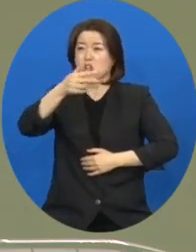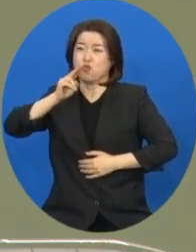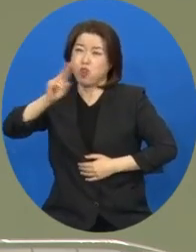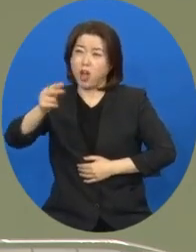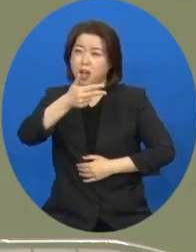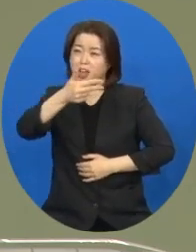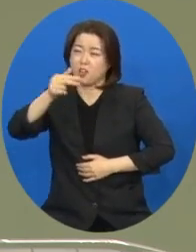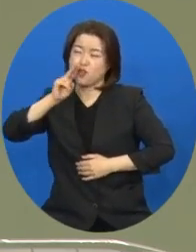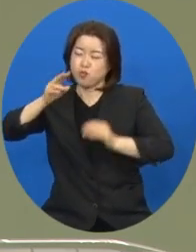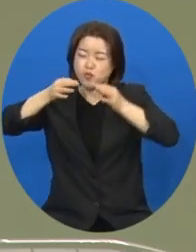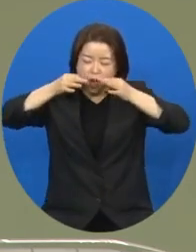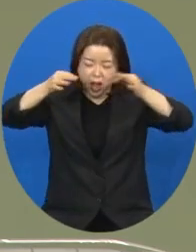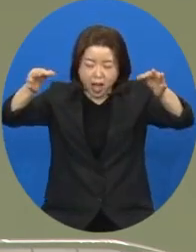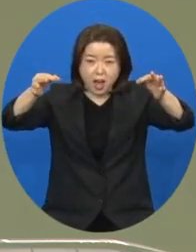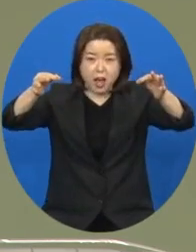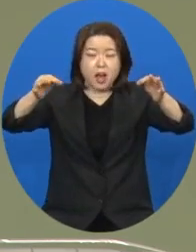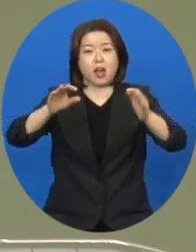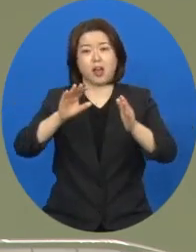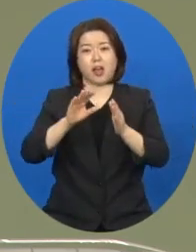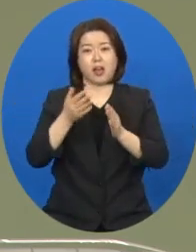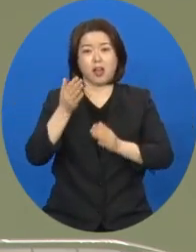하고 소리를 지르는데